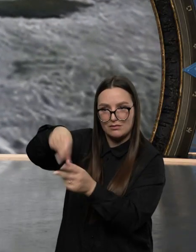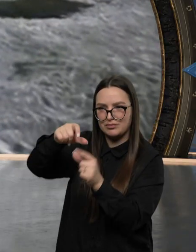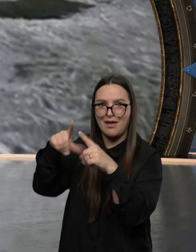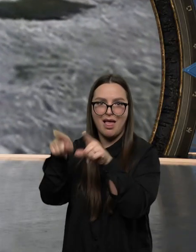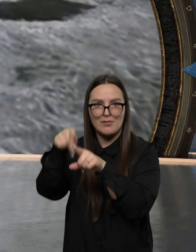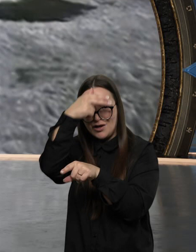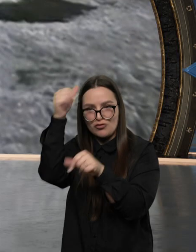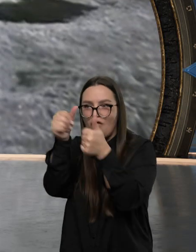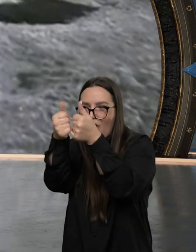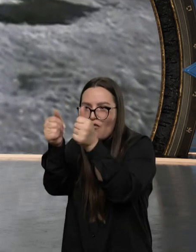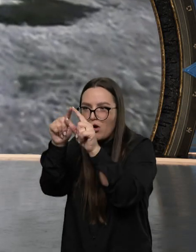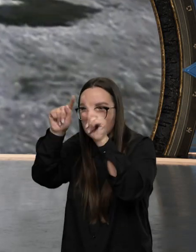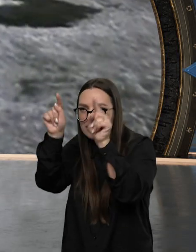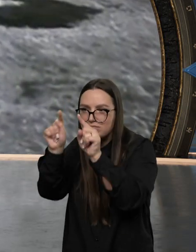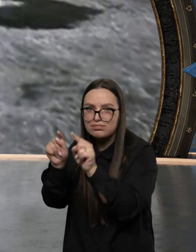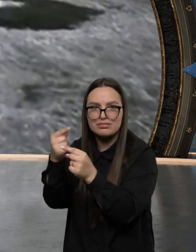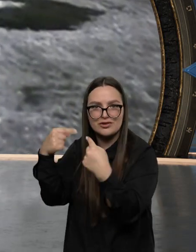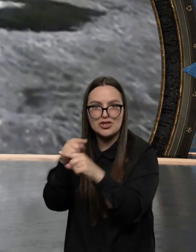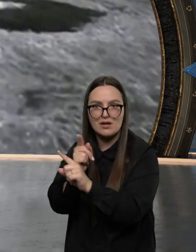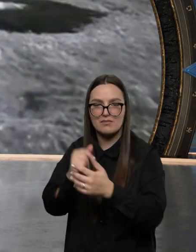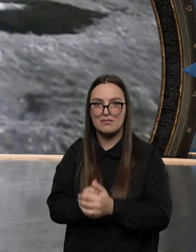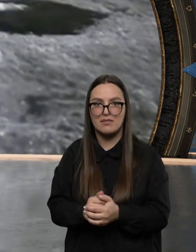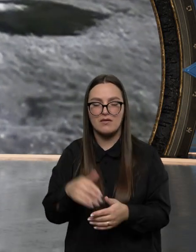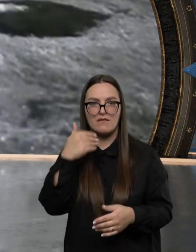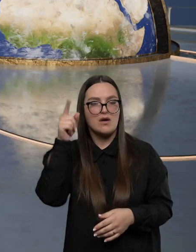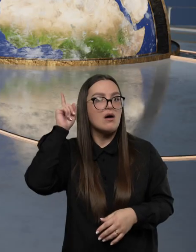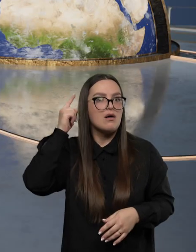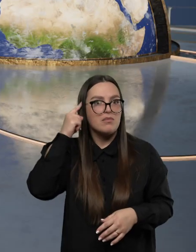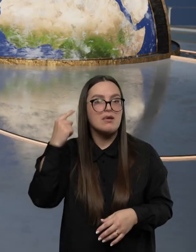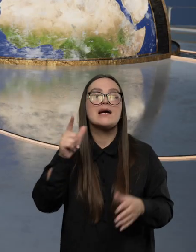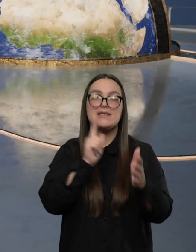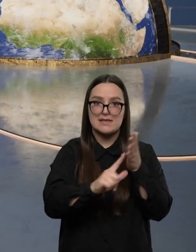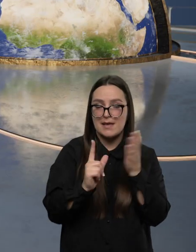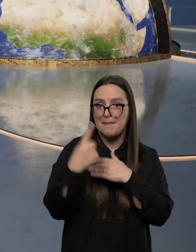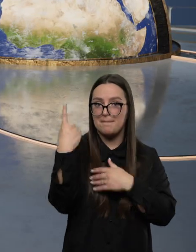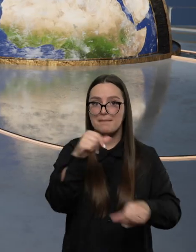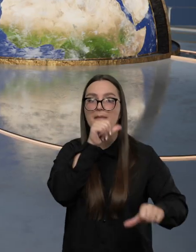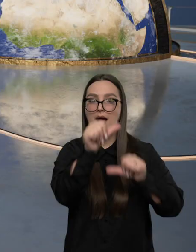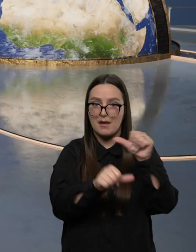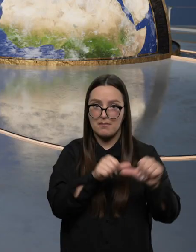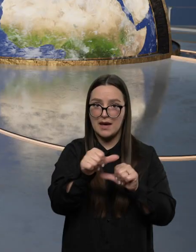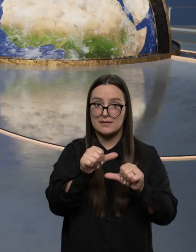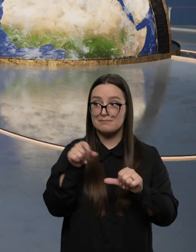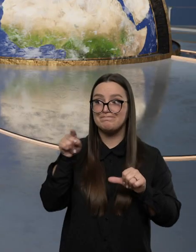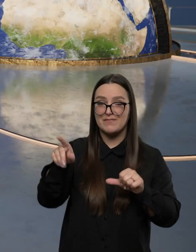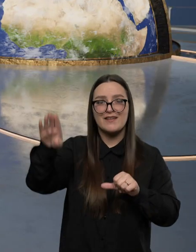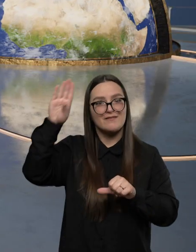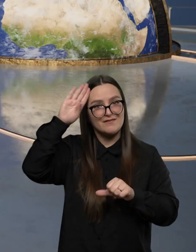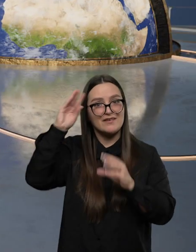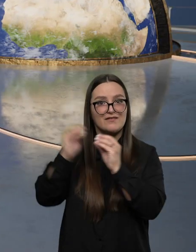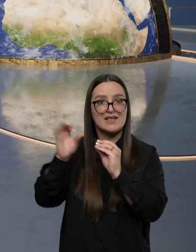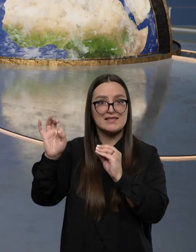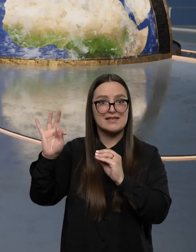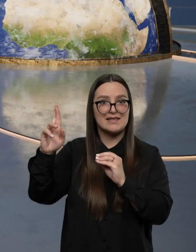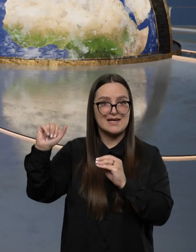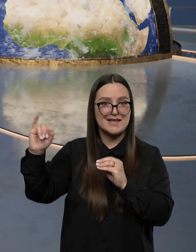atsakymą, kad šitą mes jau žinom, kad 71 metais būtent Straižys,